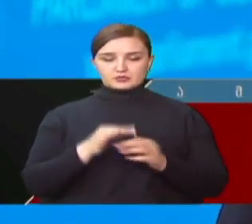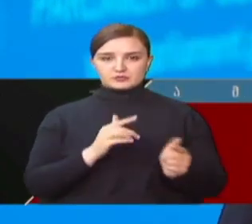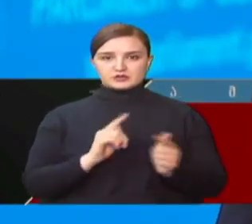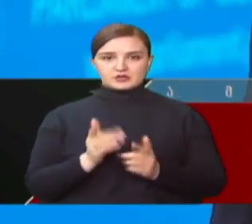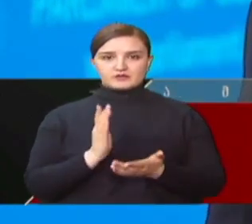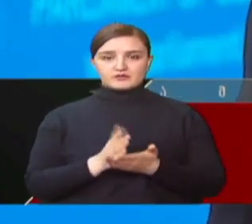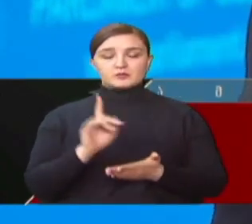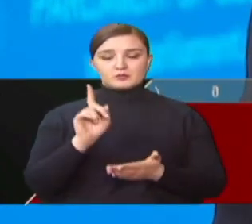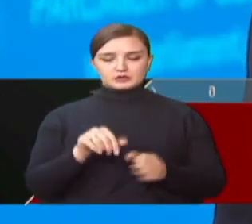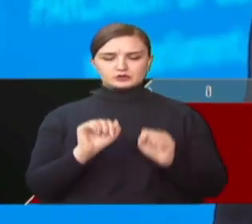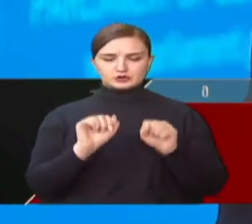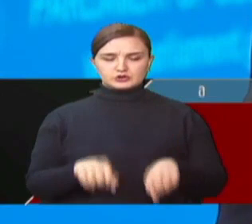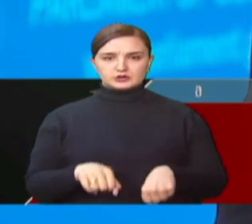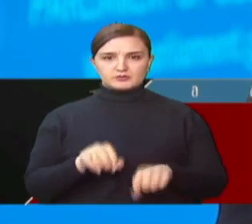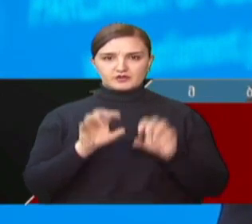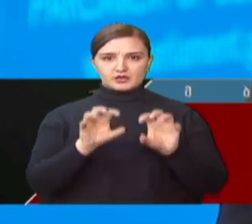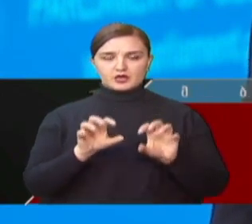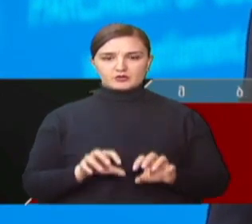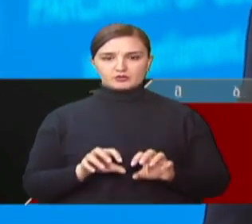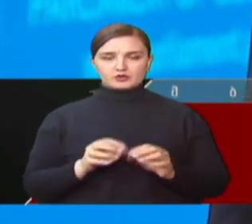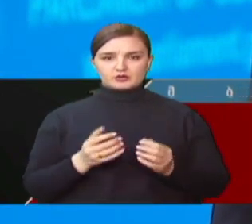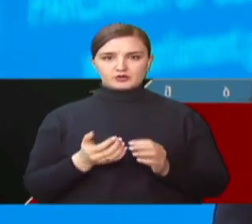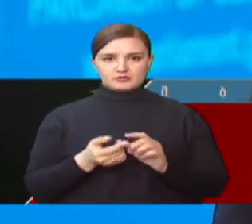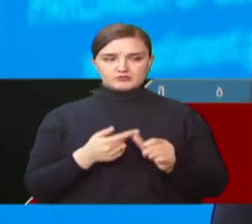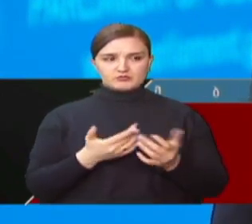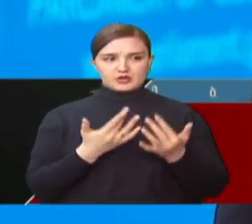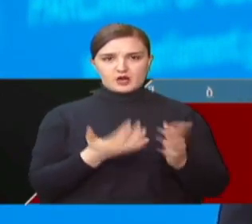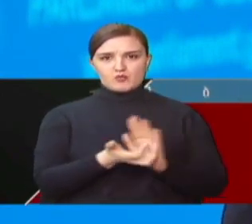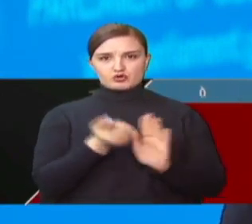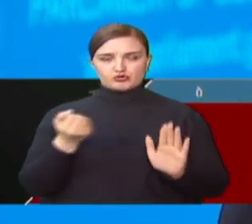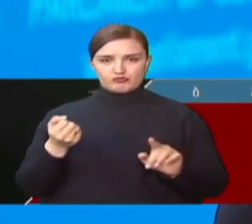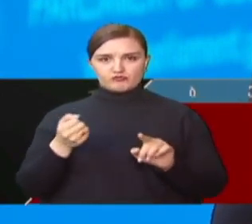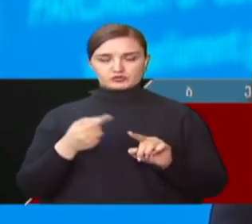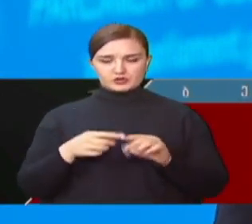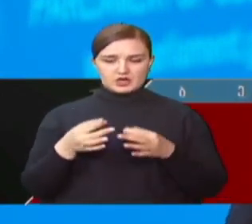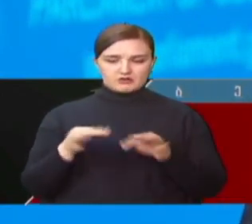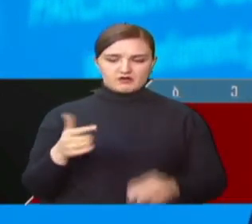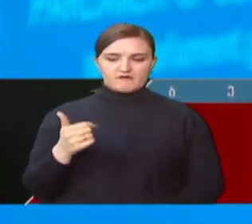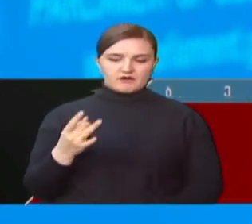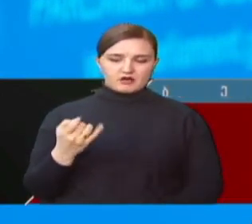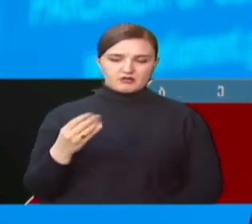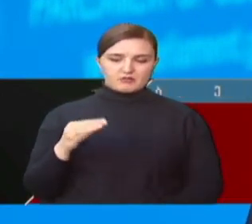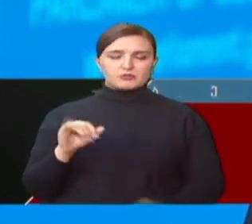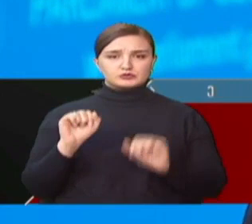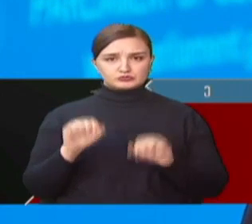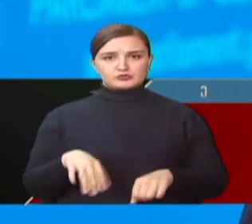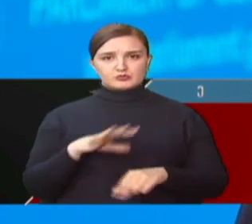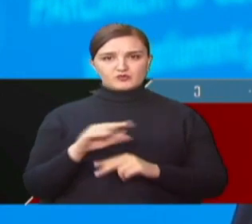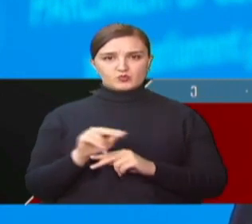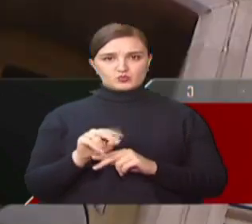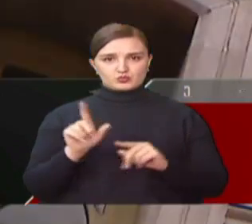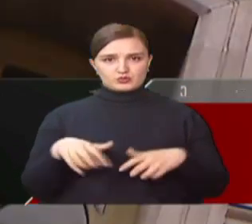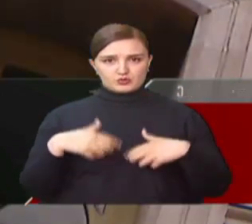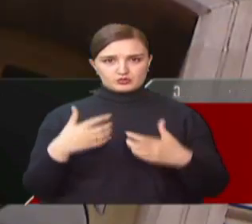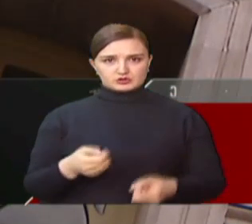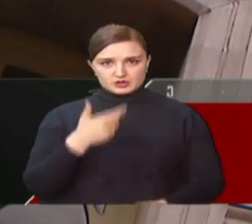Მათ შორის შესაძლებელია, რომ ეს კანონი გამოითხოვოს პარლამენტმა. Მათ შორის შესაძლებელია, რომ გაათავისუფლონ გვარამია. Მათ შორის შესაძლებელია, რომ უკურალო მიხელი